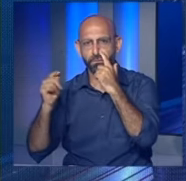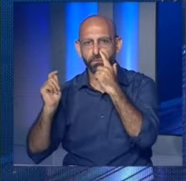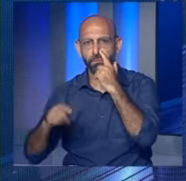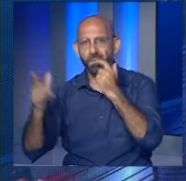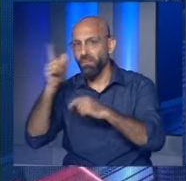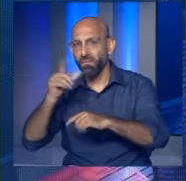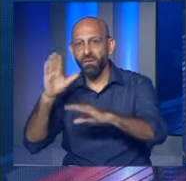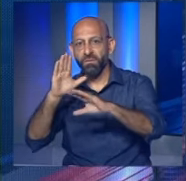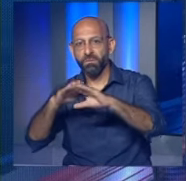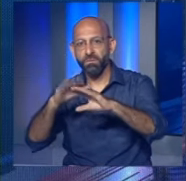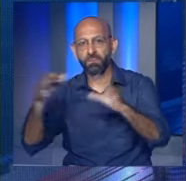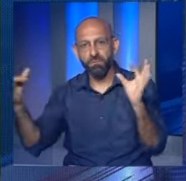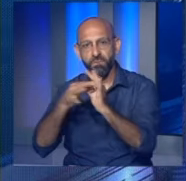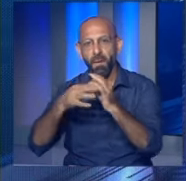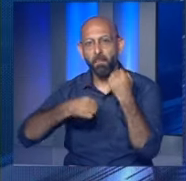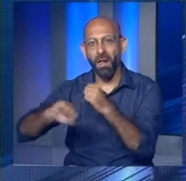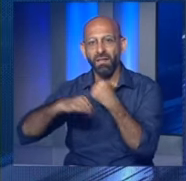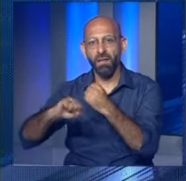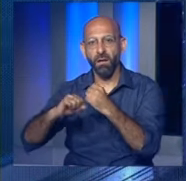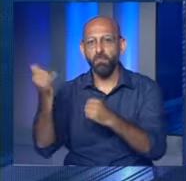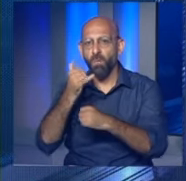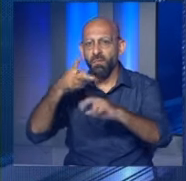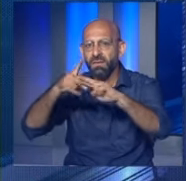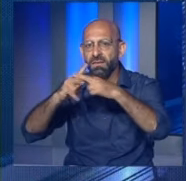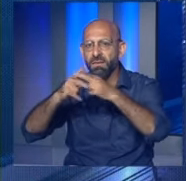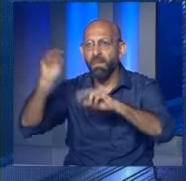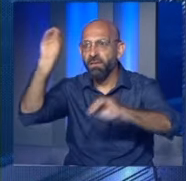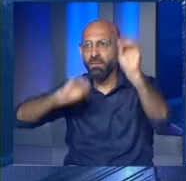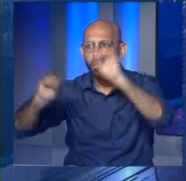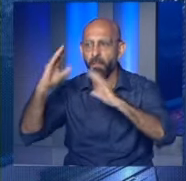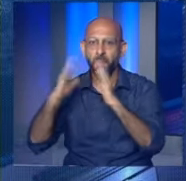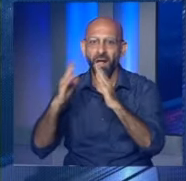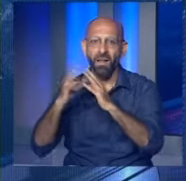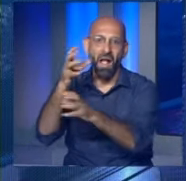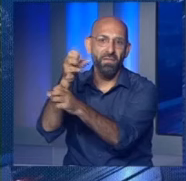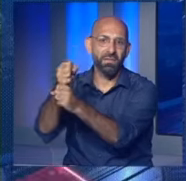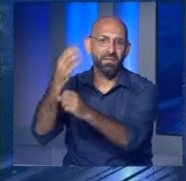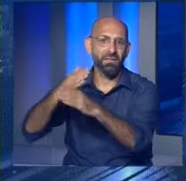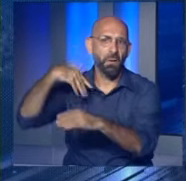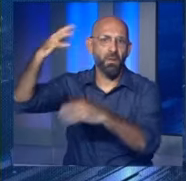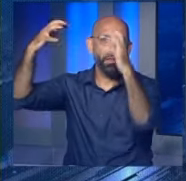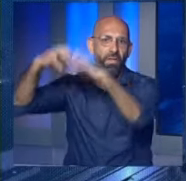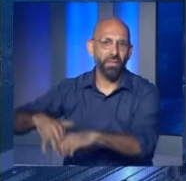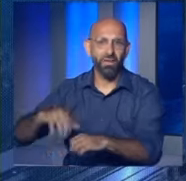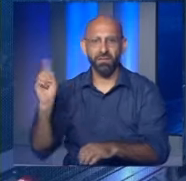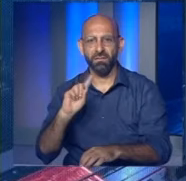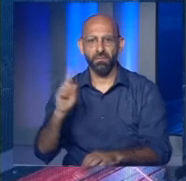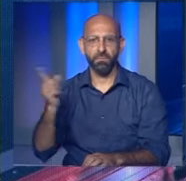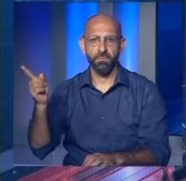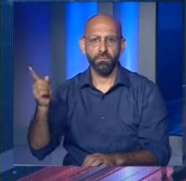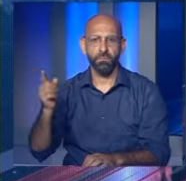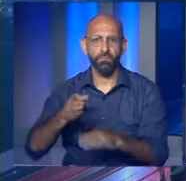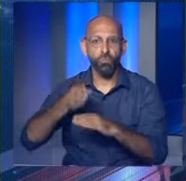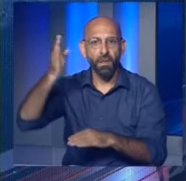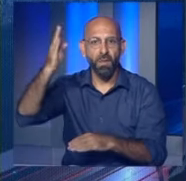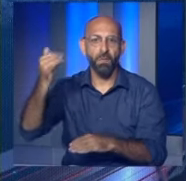بالتعاون مع وزاره الداخليه ندعو كل البلديات لاجراء مسح ميداني شامل لتقييم حال المباني في كل المناطق فهو